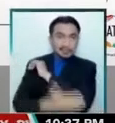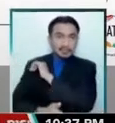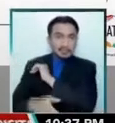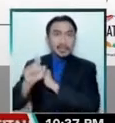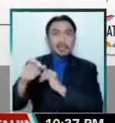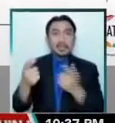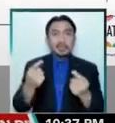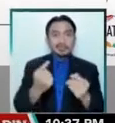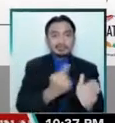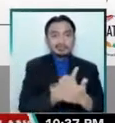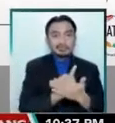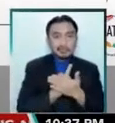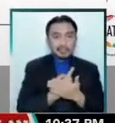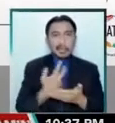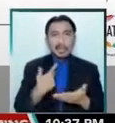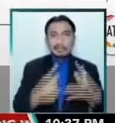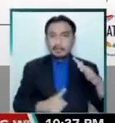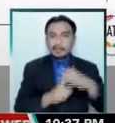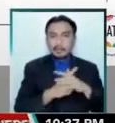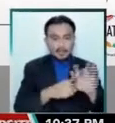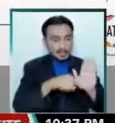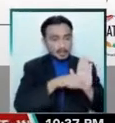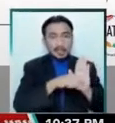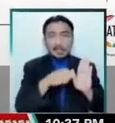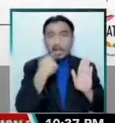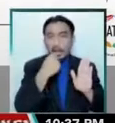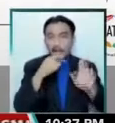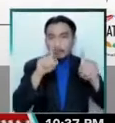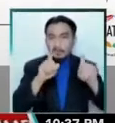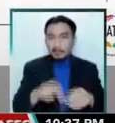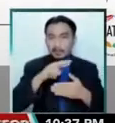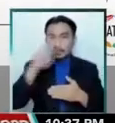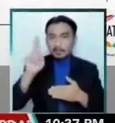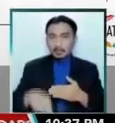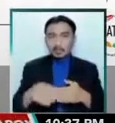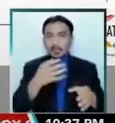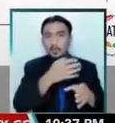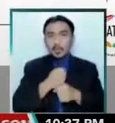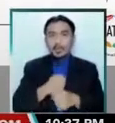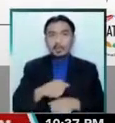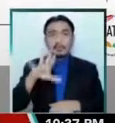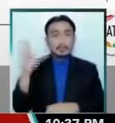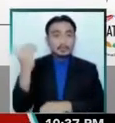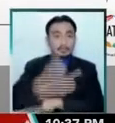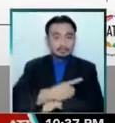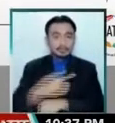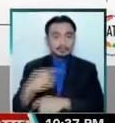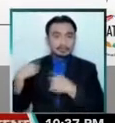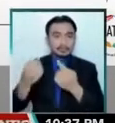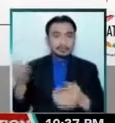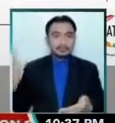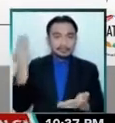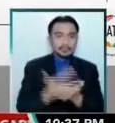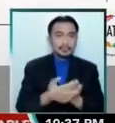mag-facility-based quarantine hanggang sa lumabas ang negatibong RT-PCR test na kinuha sa 15 araw mula sa pagdating at mag-self-monitor para sa